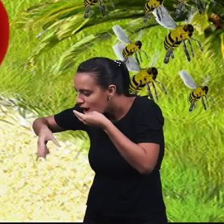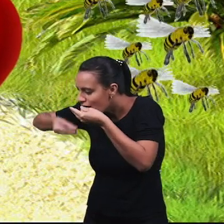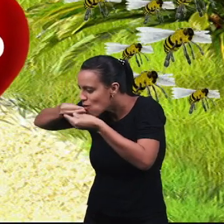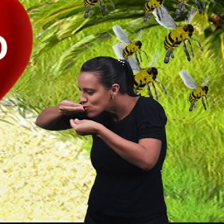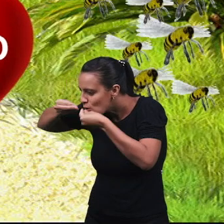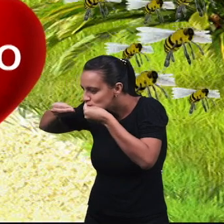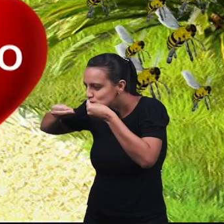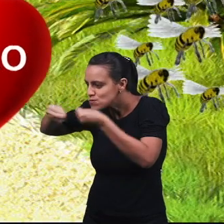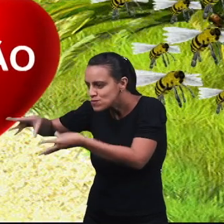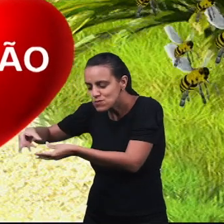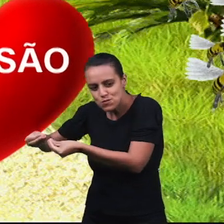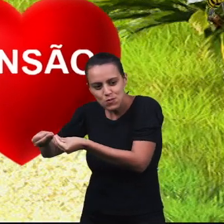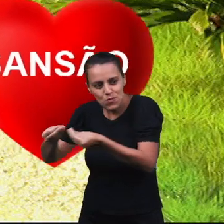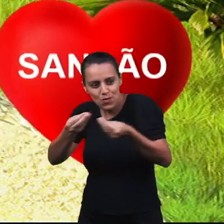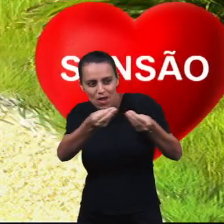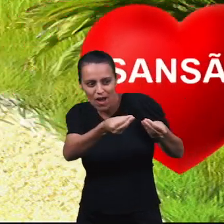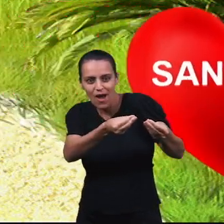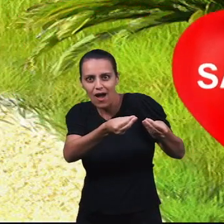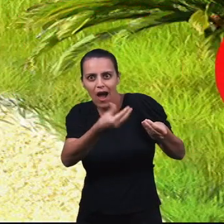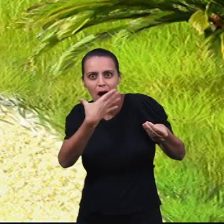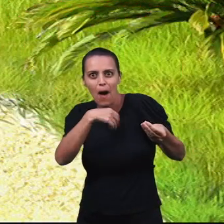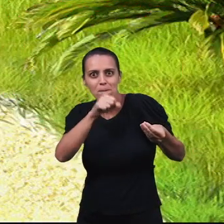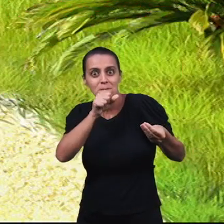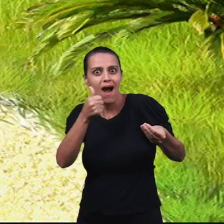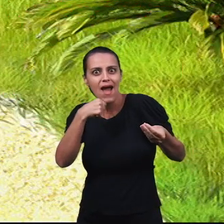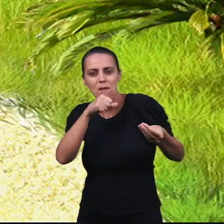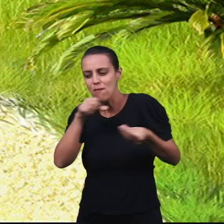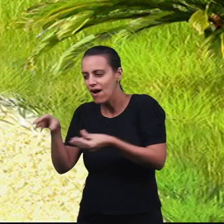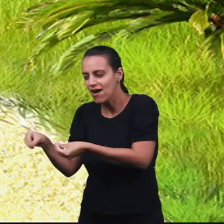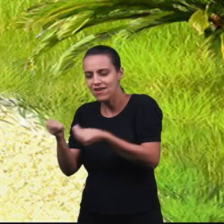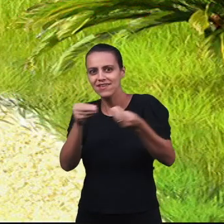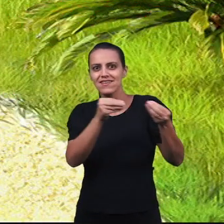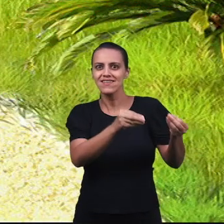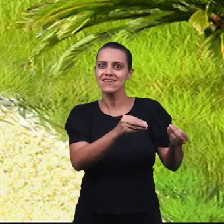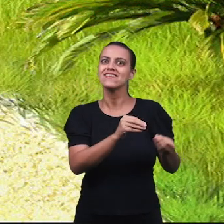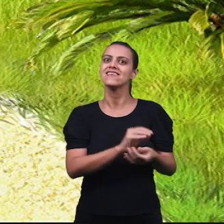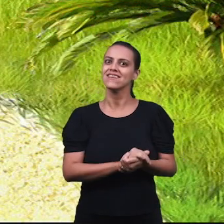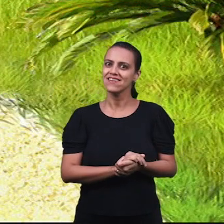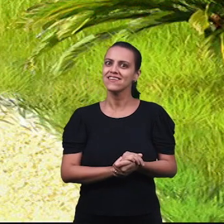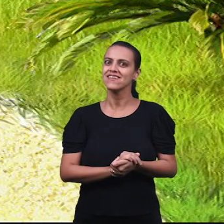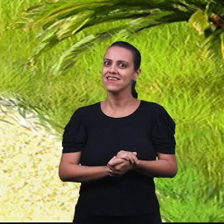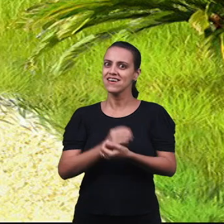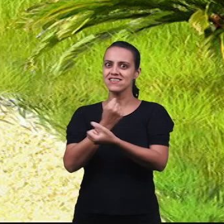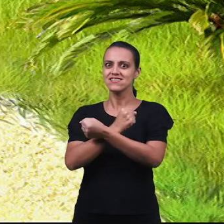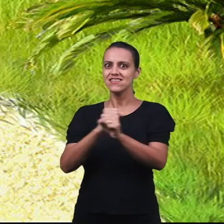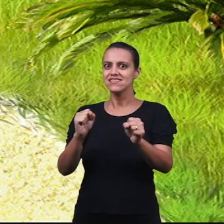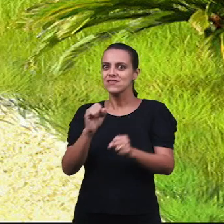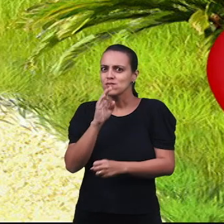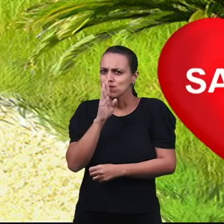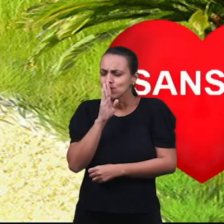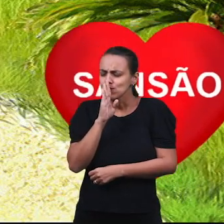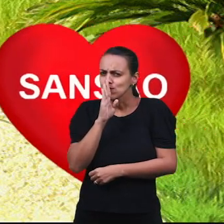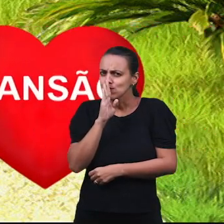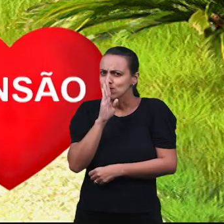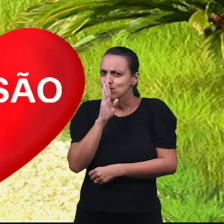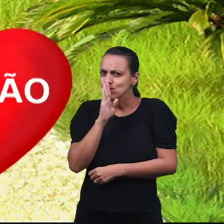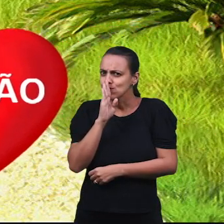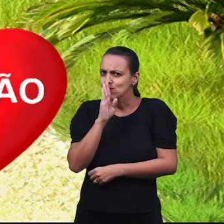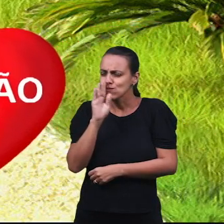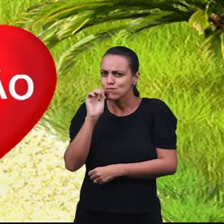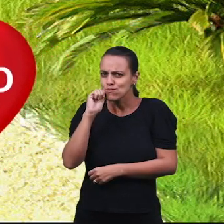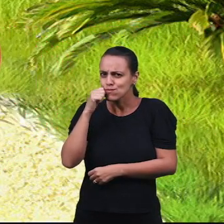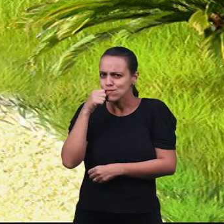miel et a donné le miel aussi à ses parents. Et Samson n'a